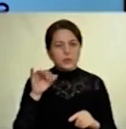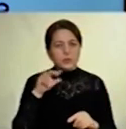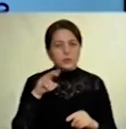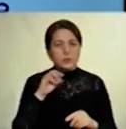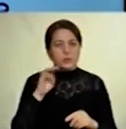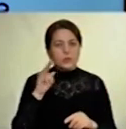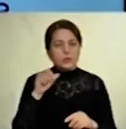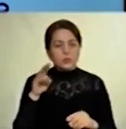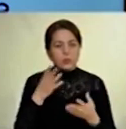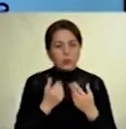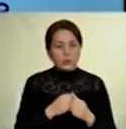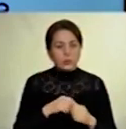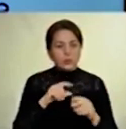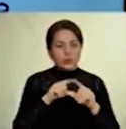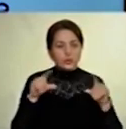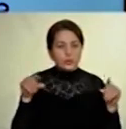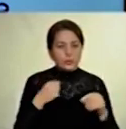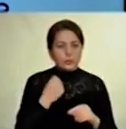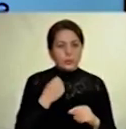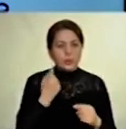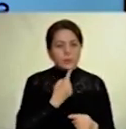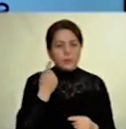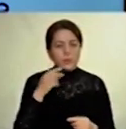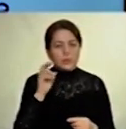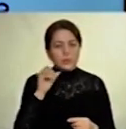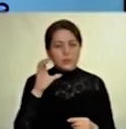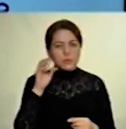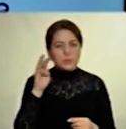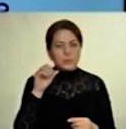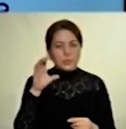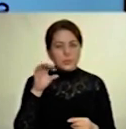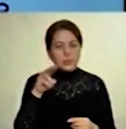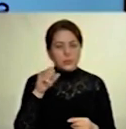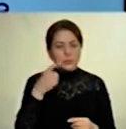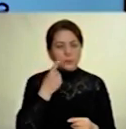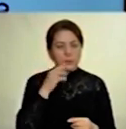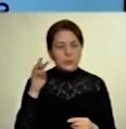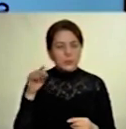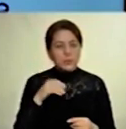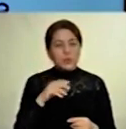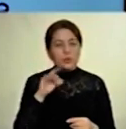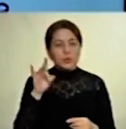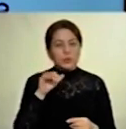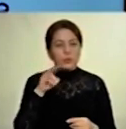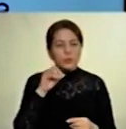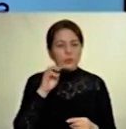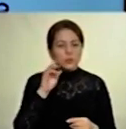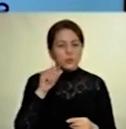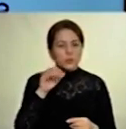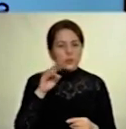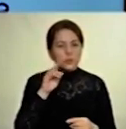oldi. Chizg'ichning birlik kesmalari 1 mm, ruletkaniki esa 1